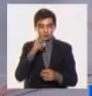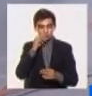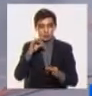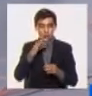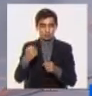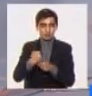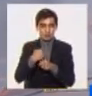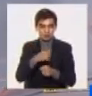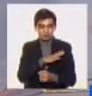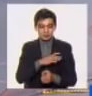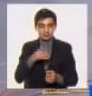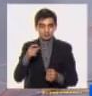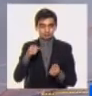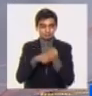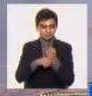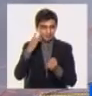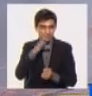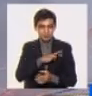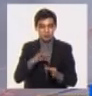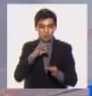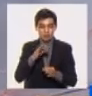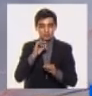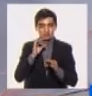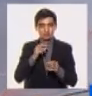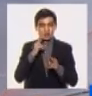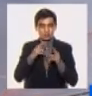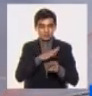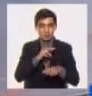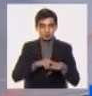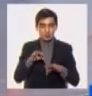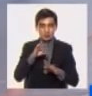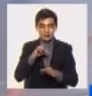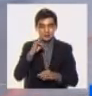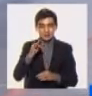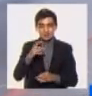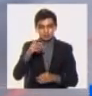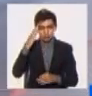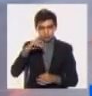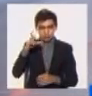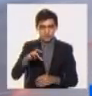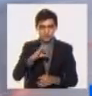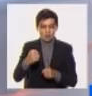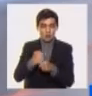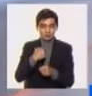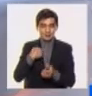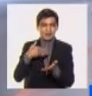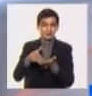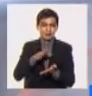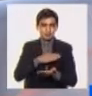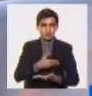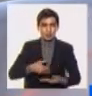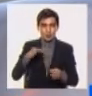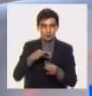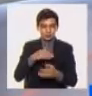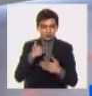и избиении, а полицейских в равнодушии. Она рассказала, что малознакомый человек избил ее за отказ в сексуальной